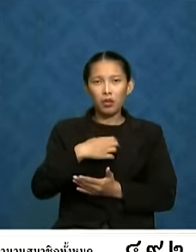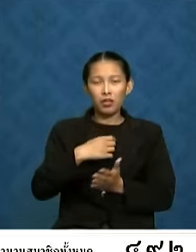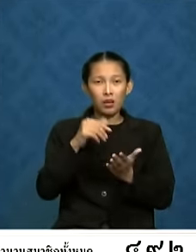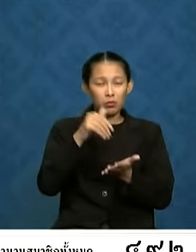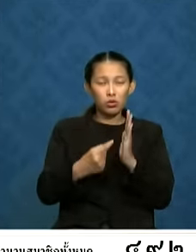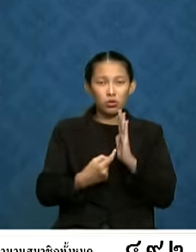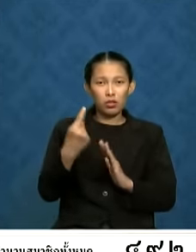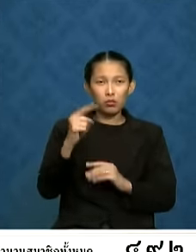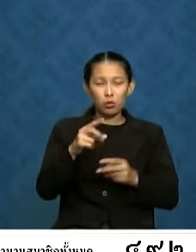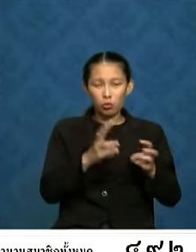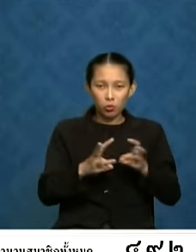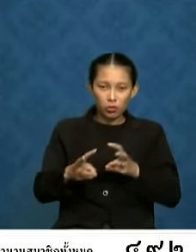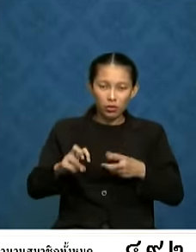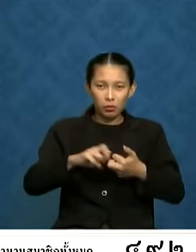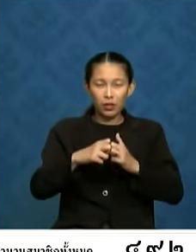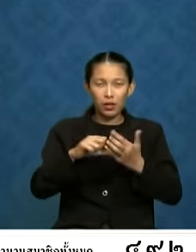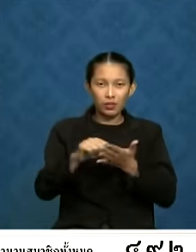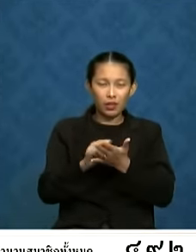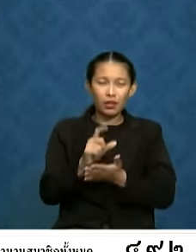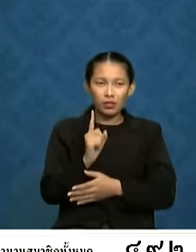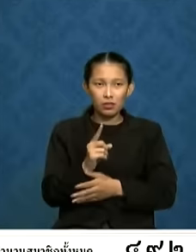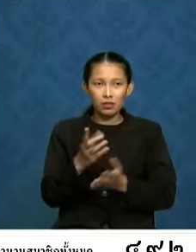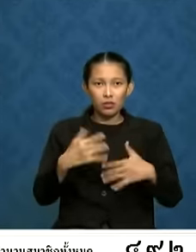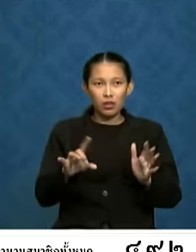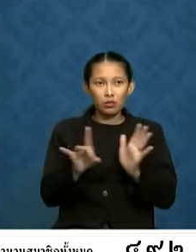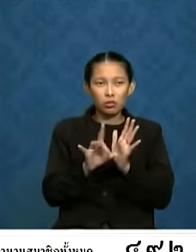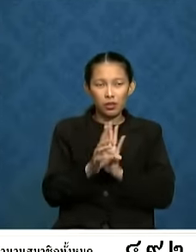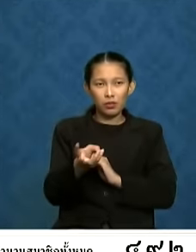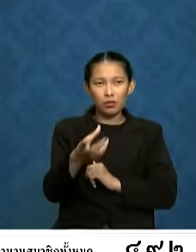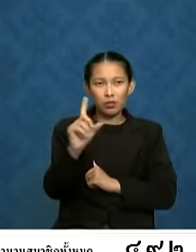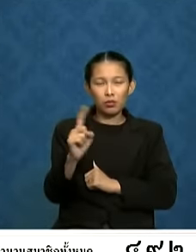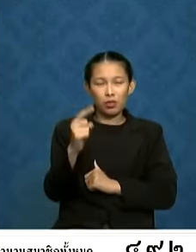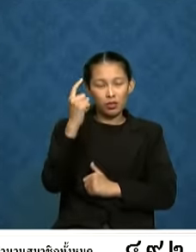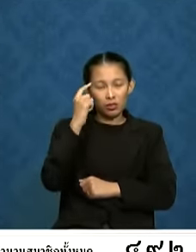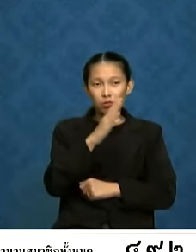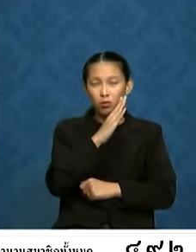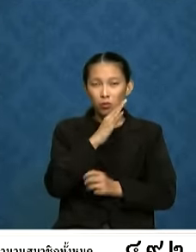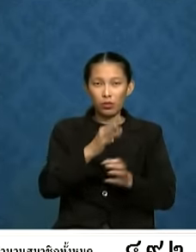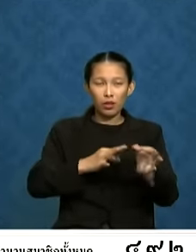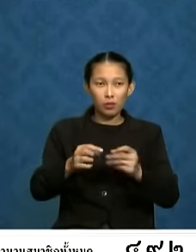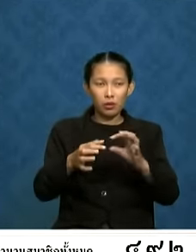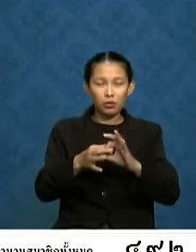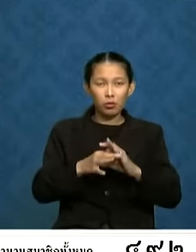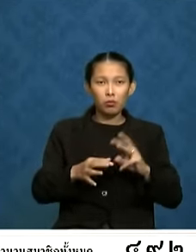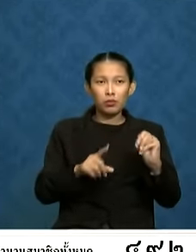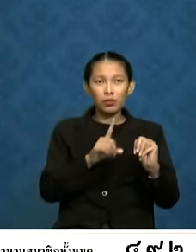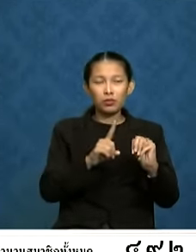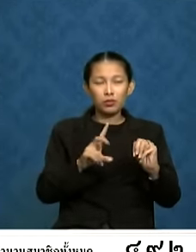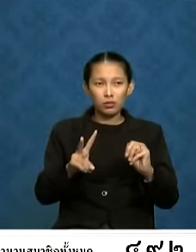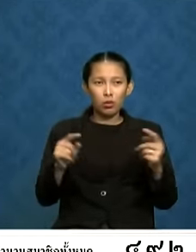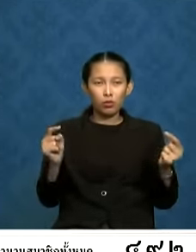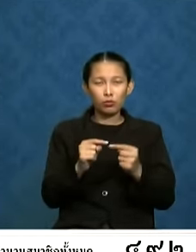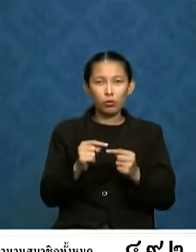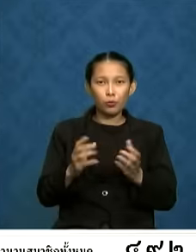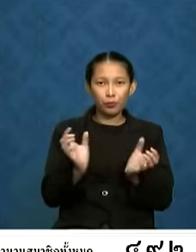ตั้งต้นของการหาทางออกของบ้านเมืองจริงๆแล้วสุดท้ายนิดเดียวนะครับผมคิดว่าถ้าพูดถึงในเรื่องของ 112นะฮะในเรื่องของการ